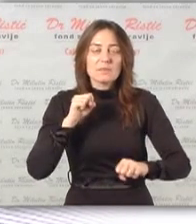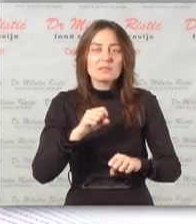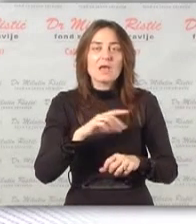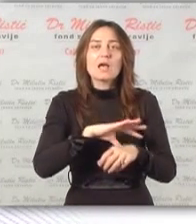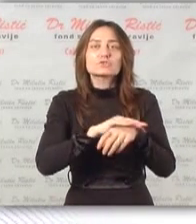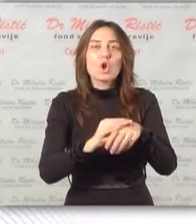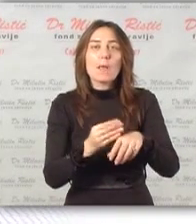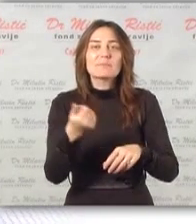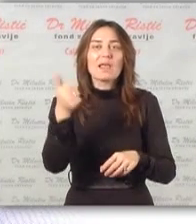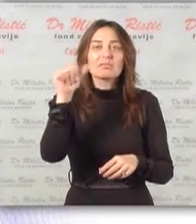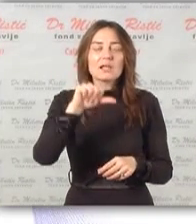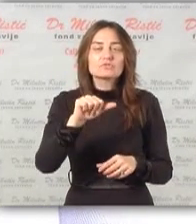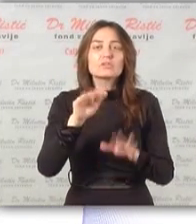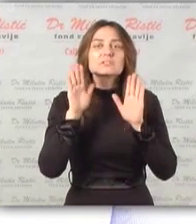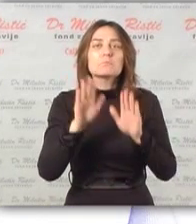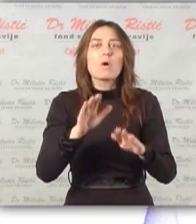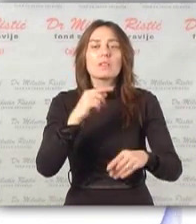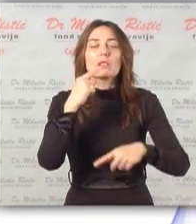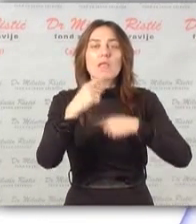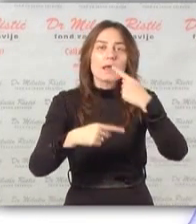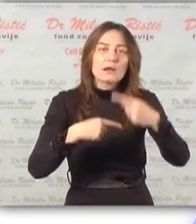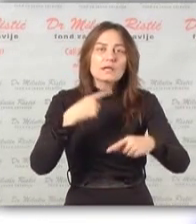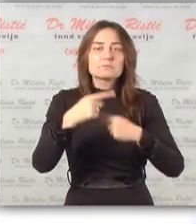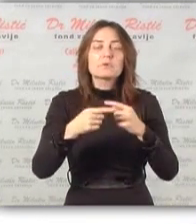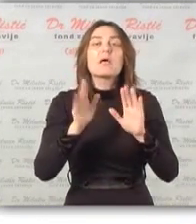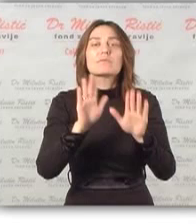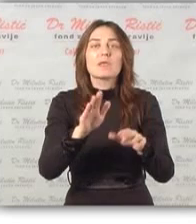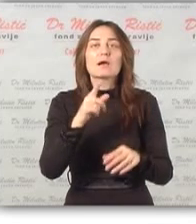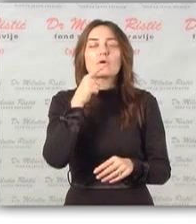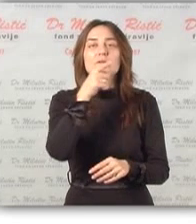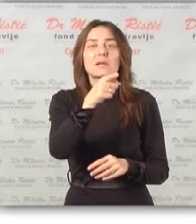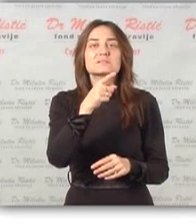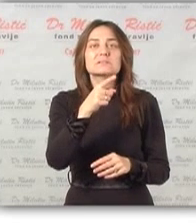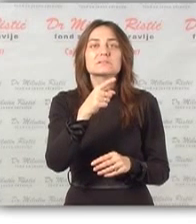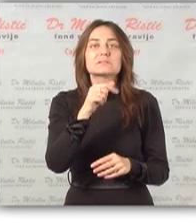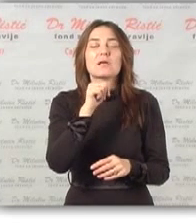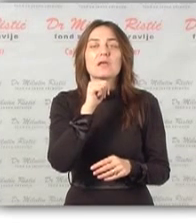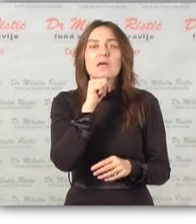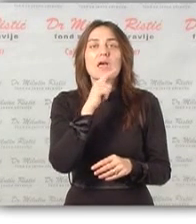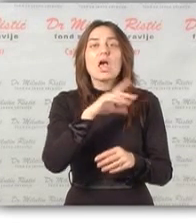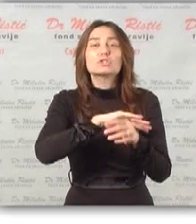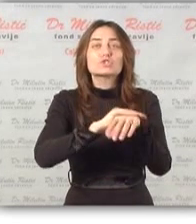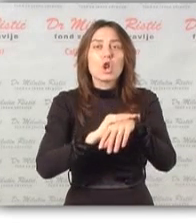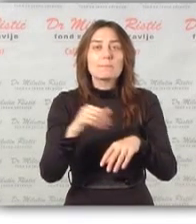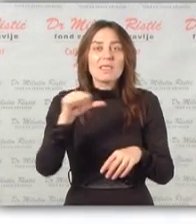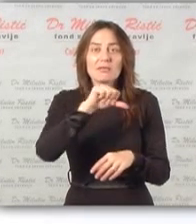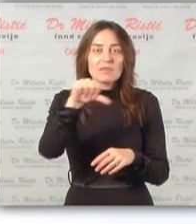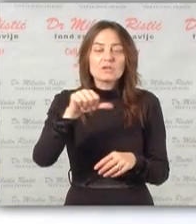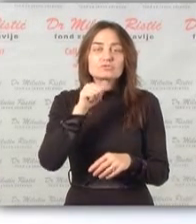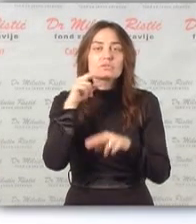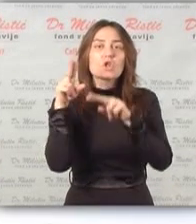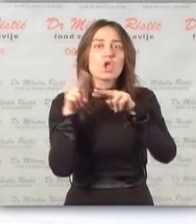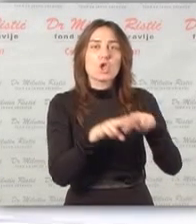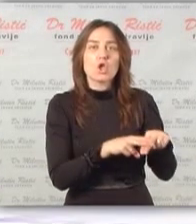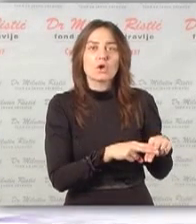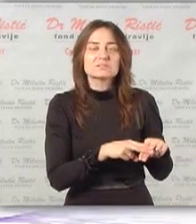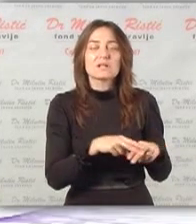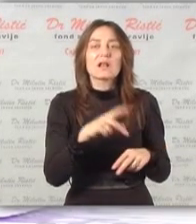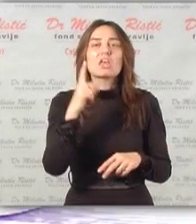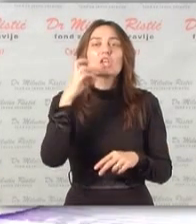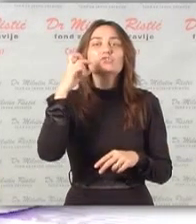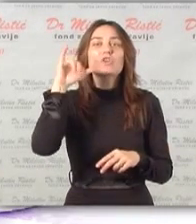osobina zglobna tečnost se sporije resorbuje, tako da se degradacioni produkti kako zglobne tečnosti, tako i